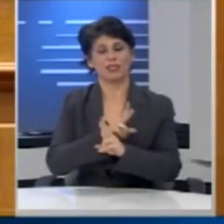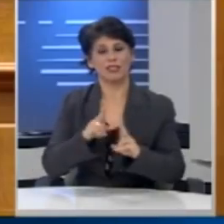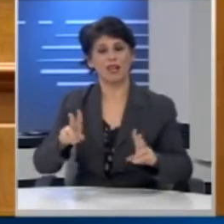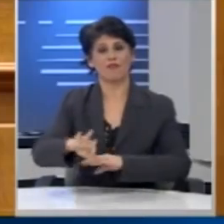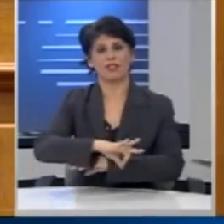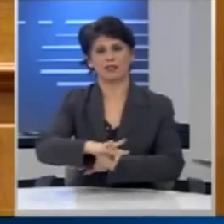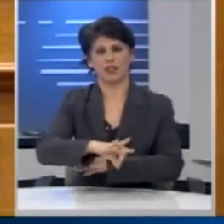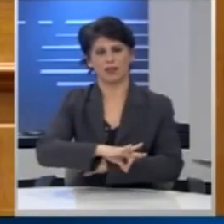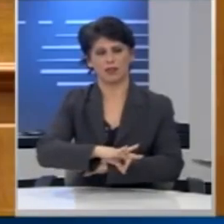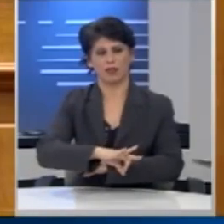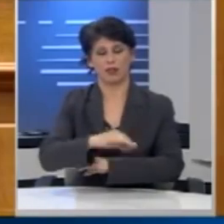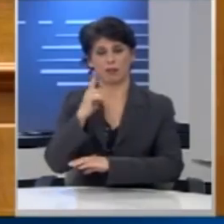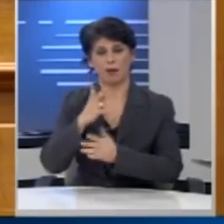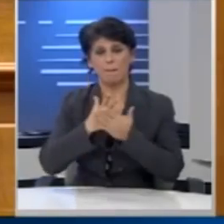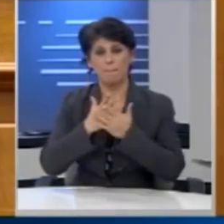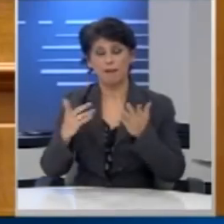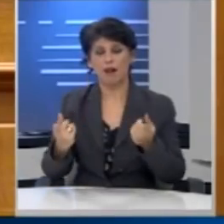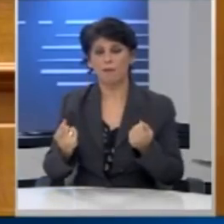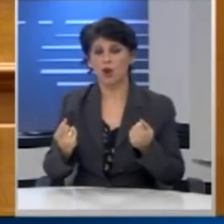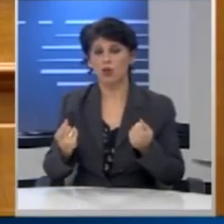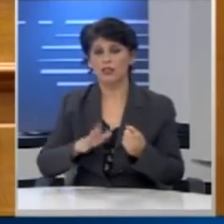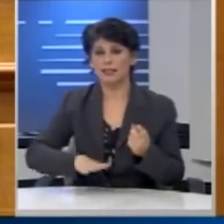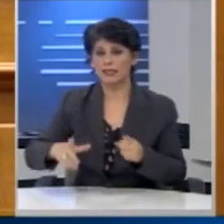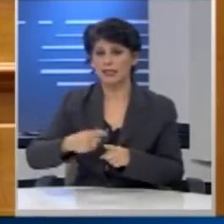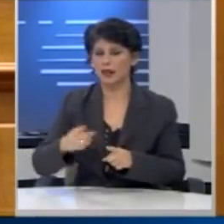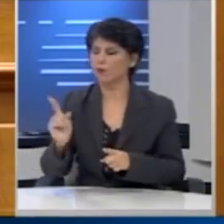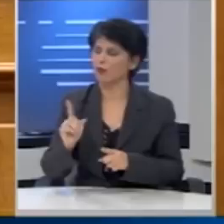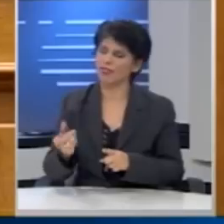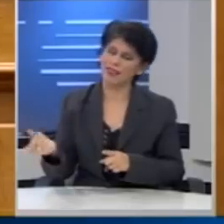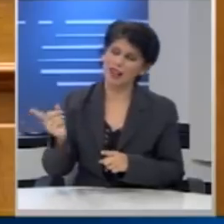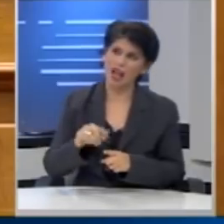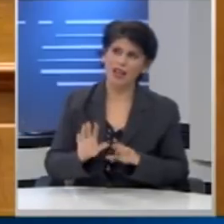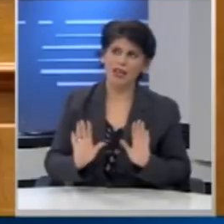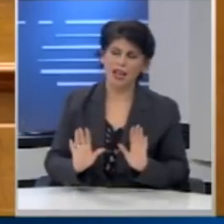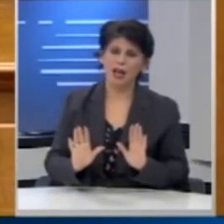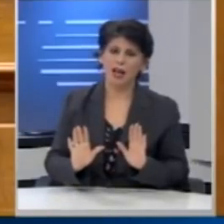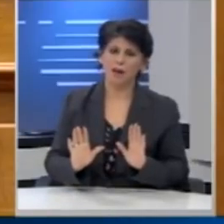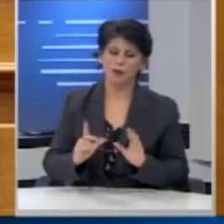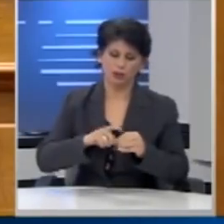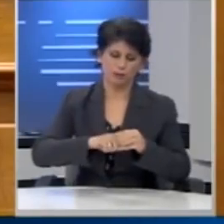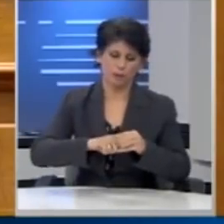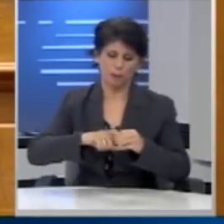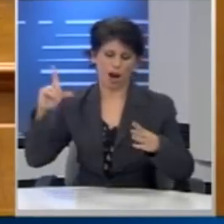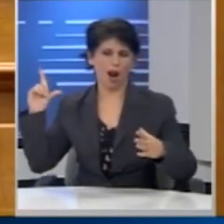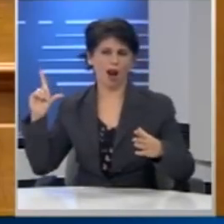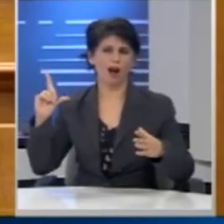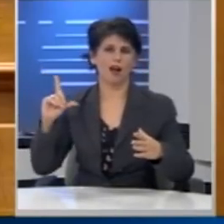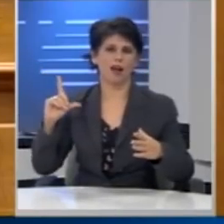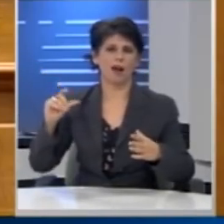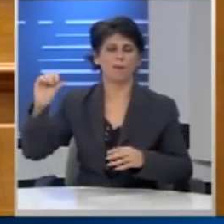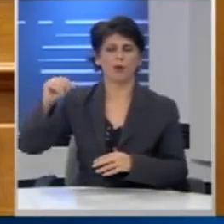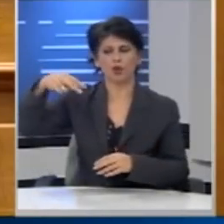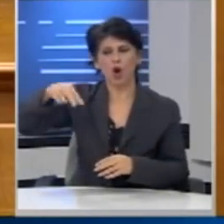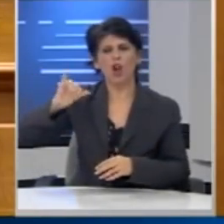σαφές σχέδιο για μια μεγάλη πρόκληση για την πατρίδα μας, που δεν είναι άλλη από την απεξάρτηση από το